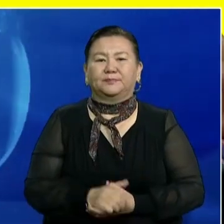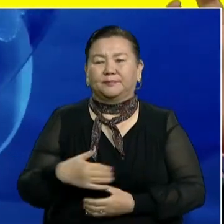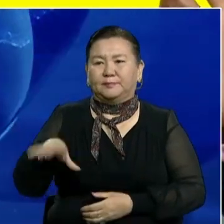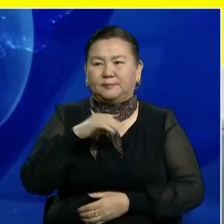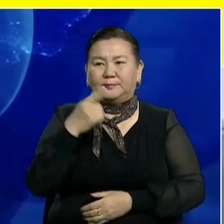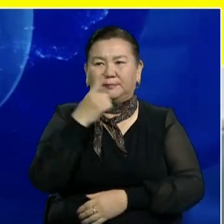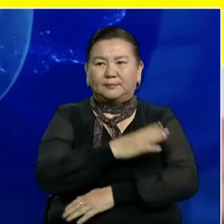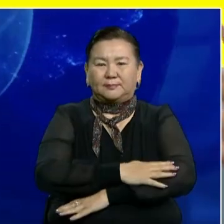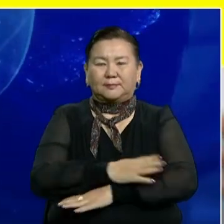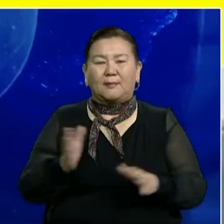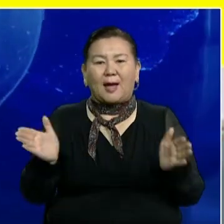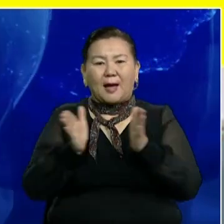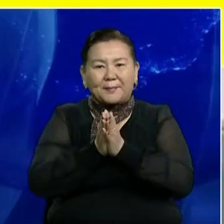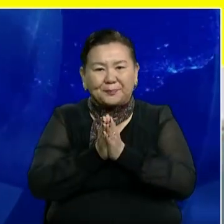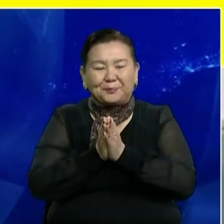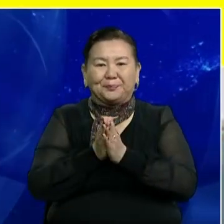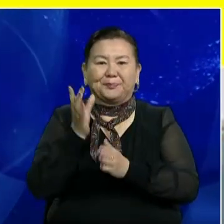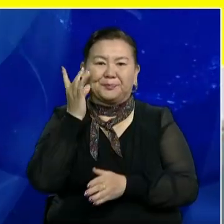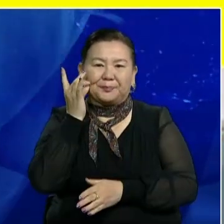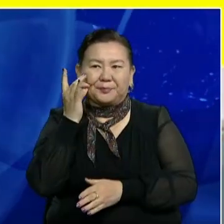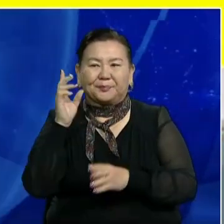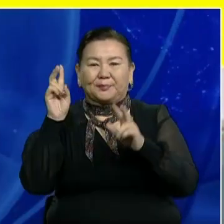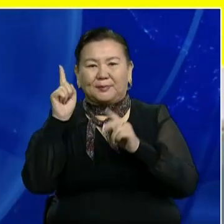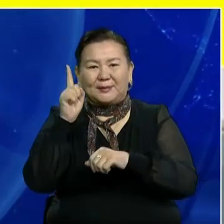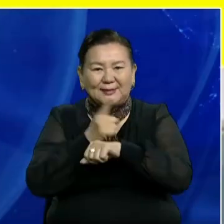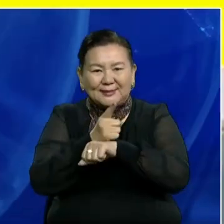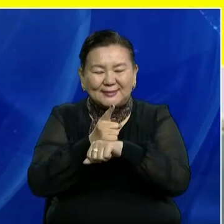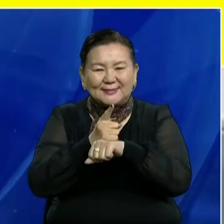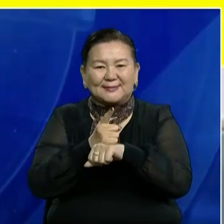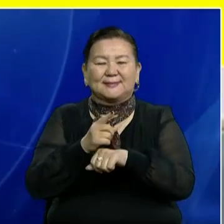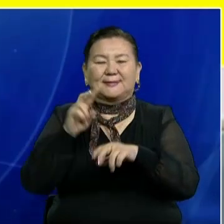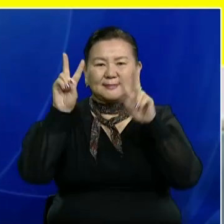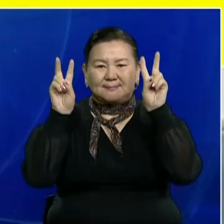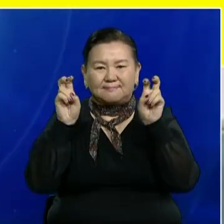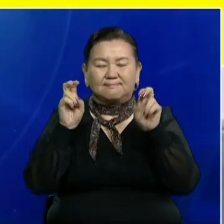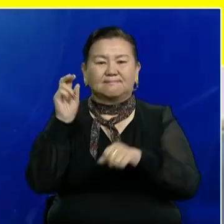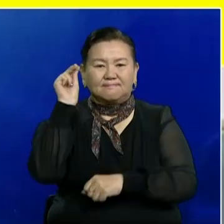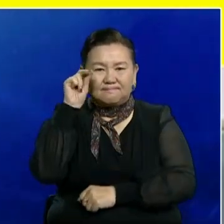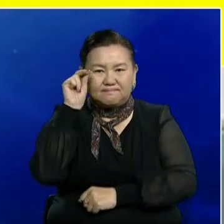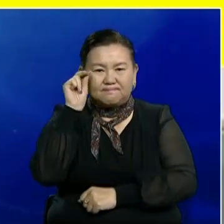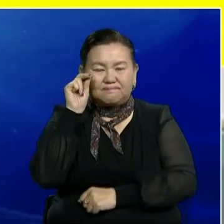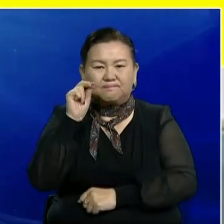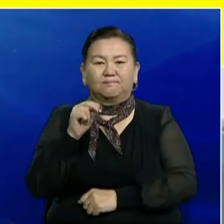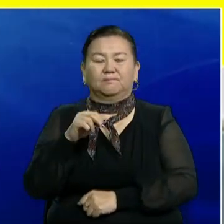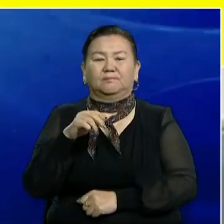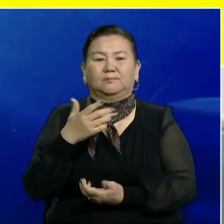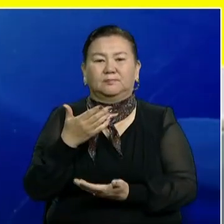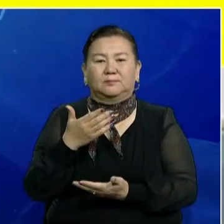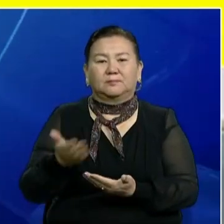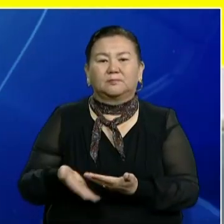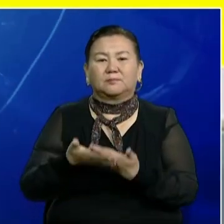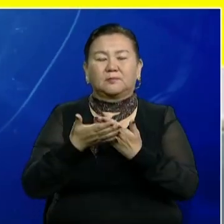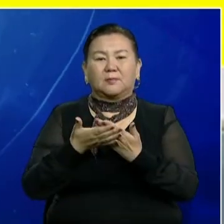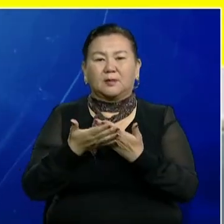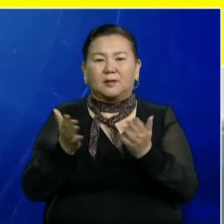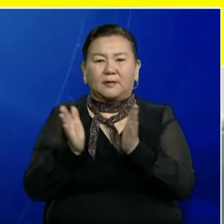тэнгуүтэ ингээд хамтраад ингээд за хүүгүүд энэ хэвэл тийр ядаж нэг цаг гэж урт суучих. Энд дээр ингээд ингээд суучи. За суудлаа ингээд хуваарилчи. Гэдэг маягаар